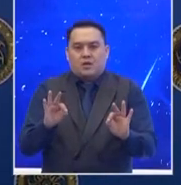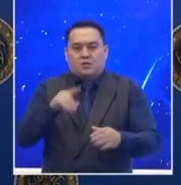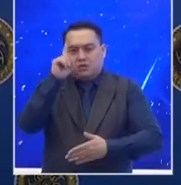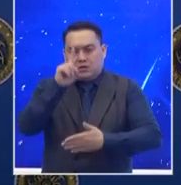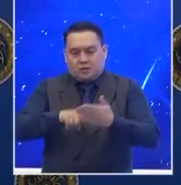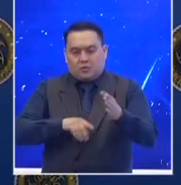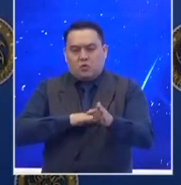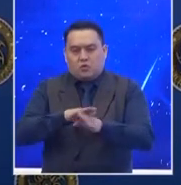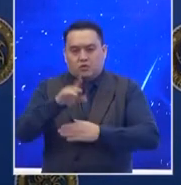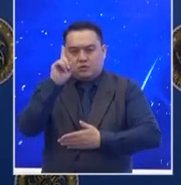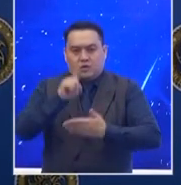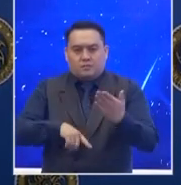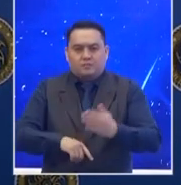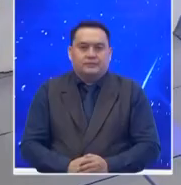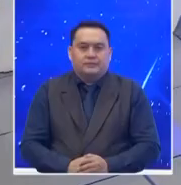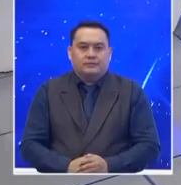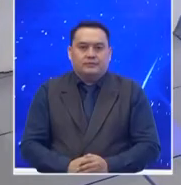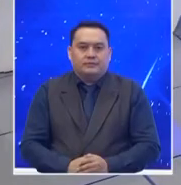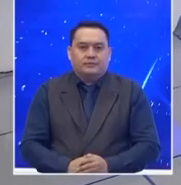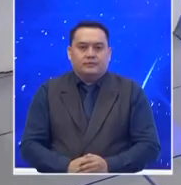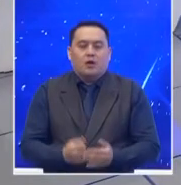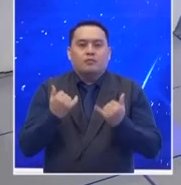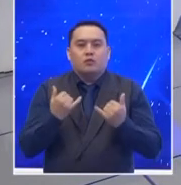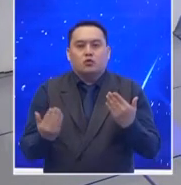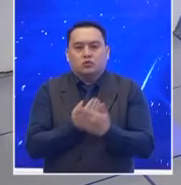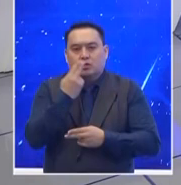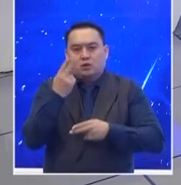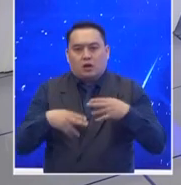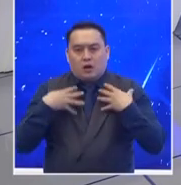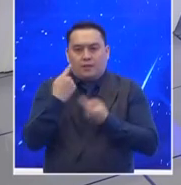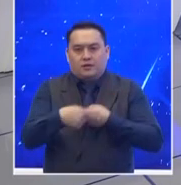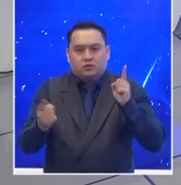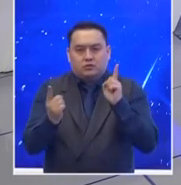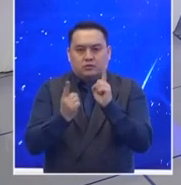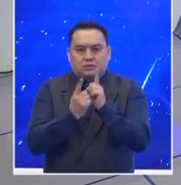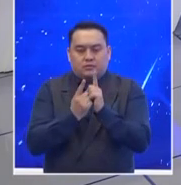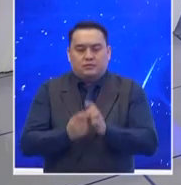сенімді ақтауға тырысамыз. Бүгінге